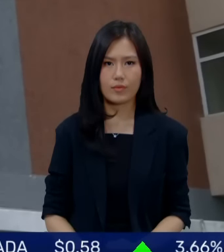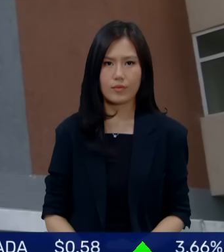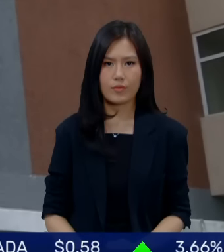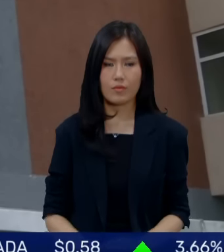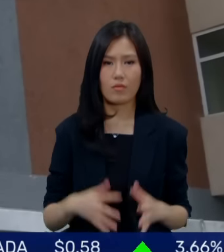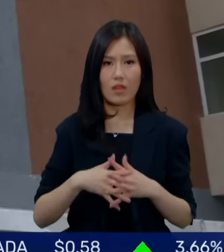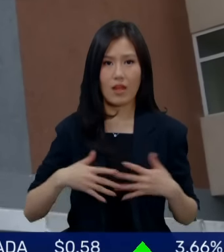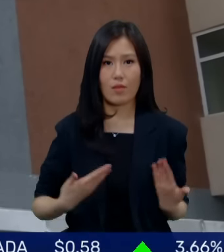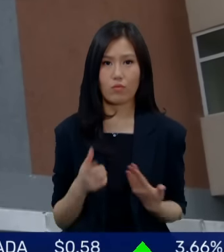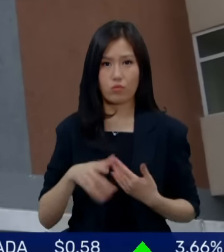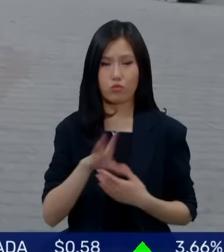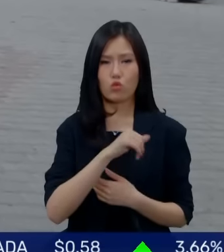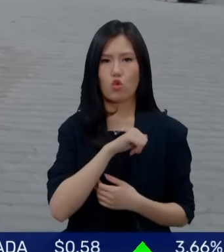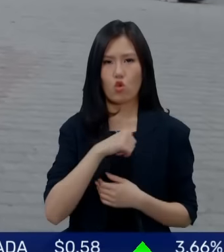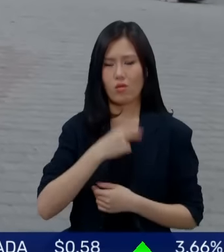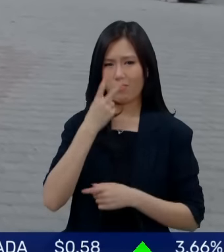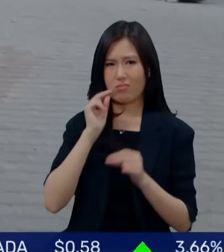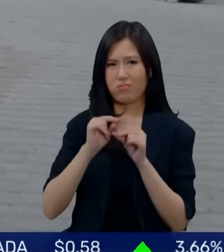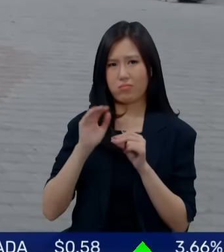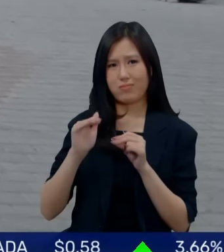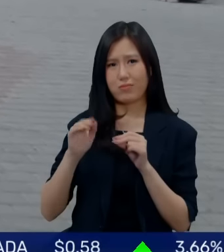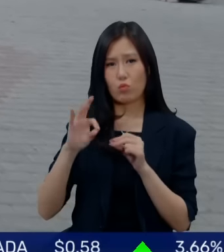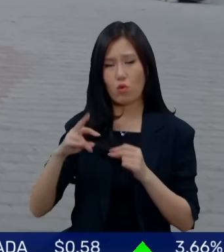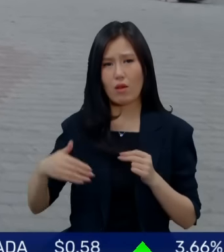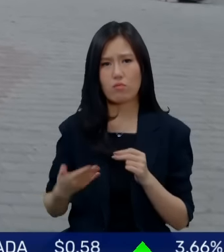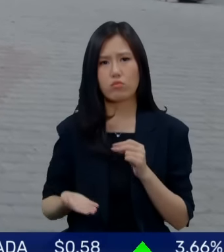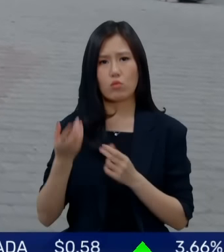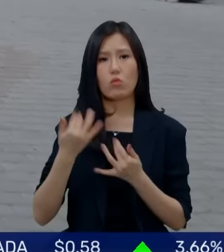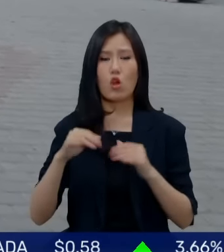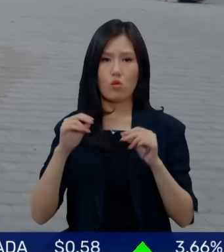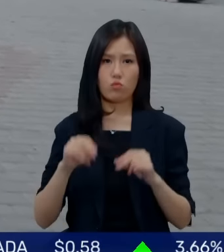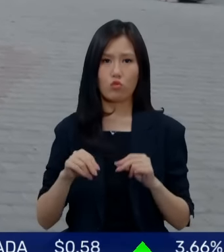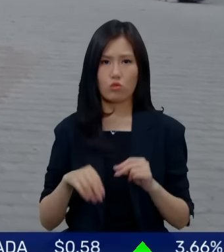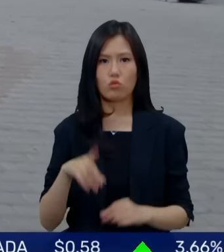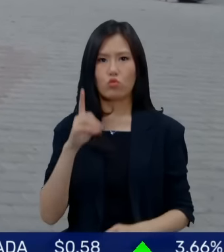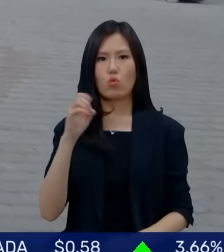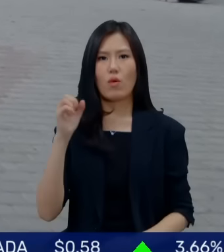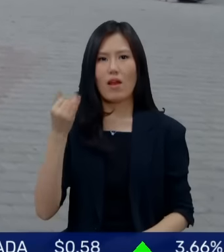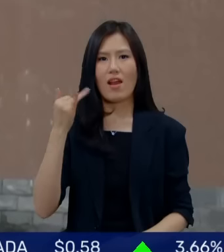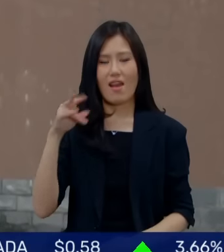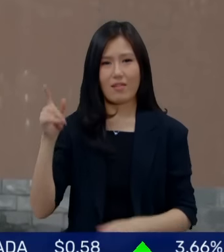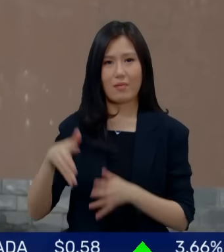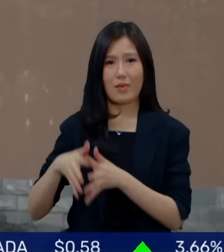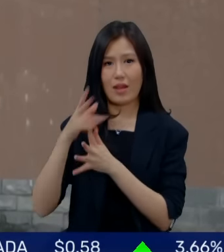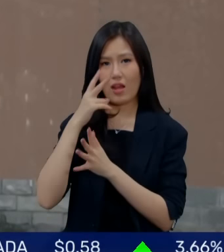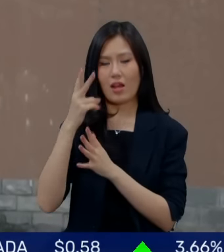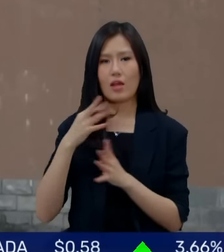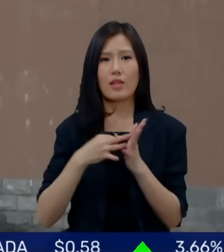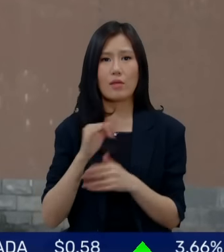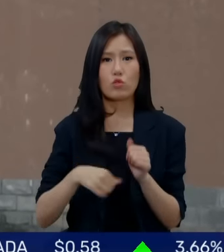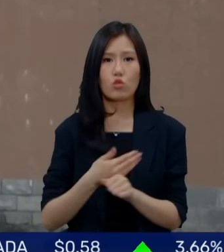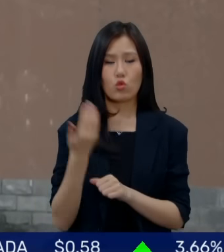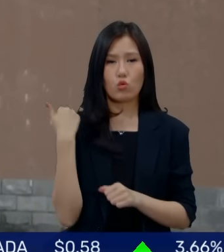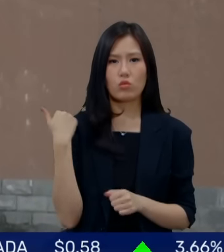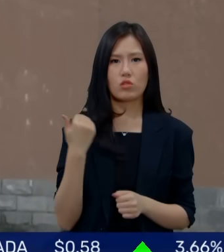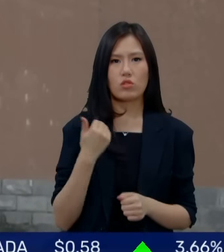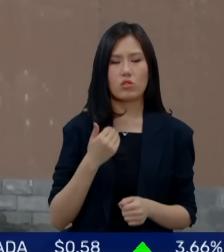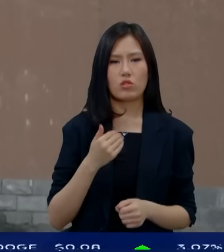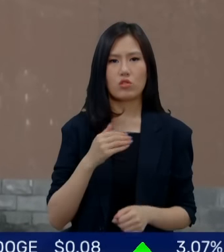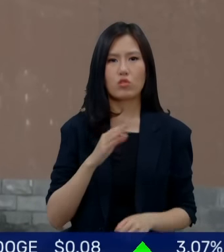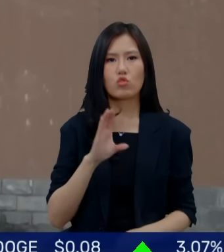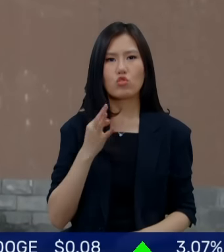Оршин суугчид өөрсдөө хяналт тавьж чадвал хайд ухтай амьдарч болохыг энэ 110 айлын орон сууцнаас харж байна. Одоогоос 8 жилийн өмнө шинэ өглөө сууц